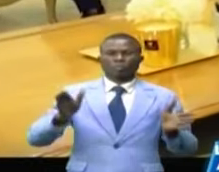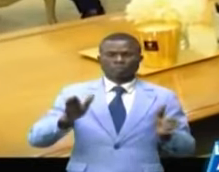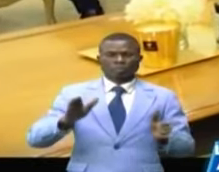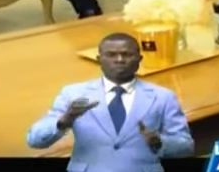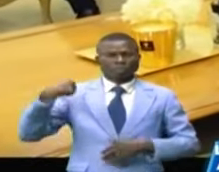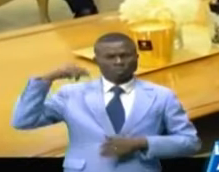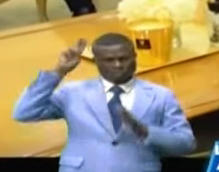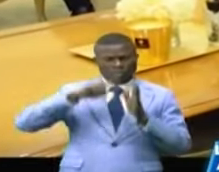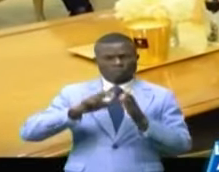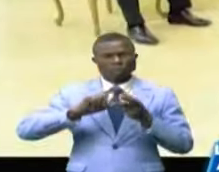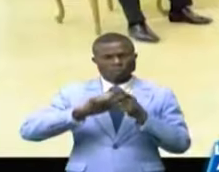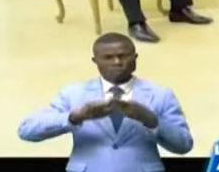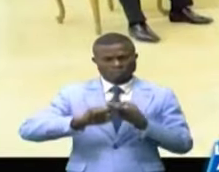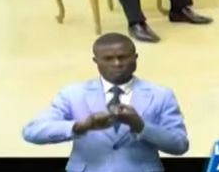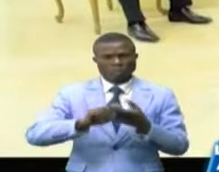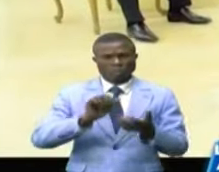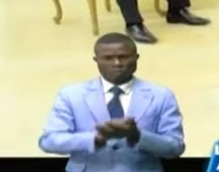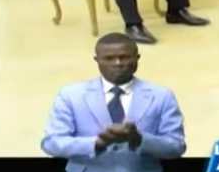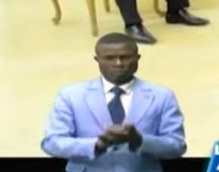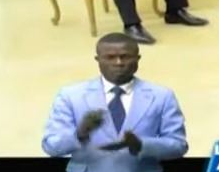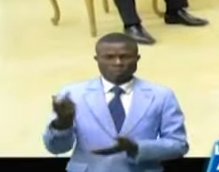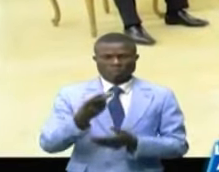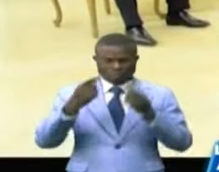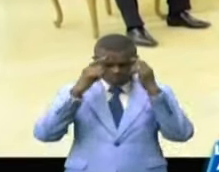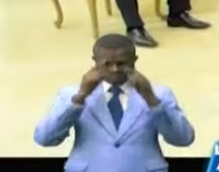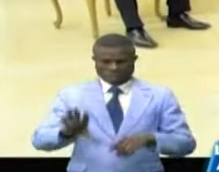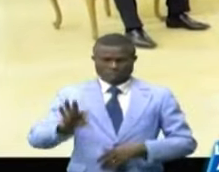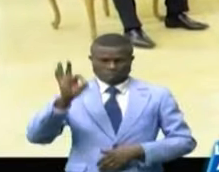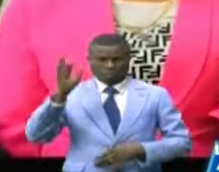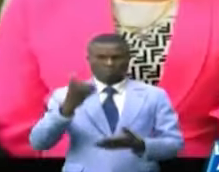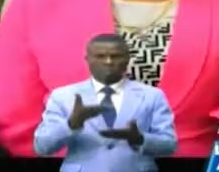montré confiant. Cette société a pris la ville d'Istanbul